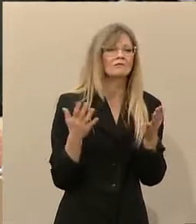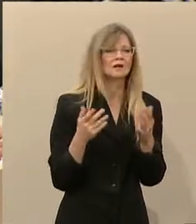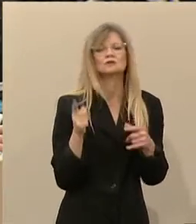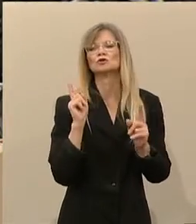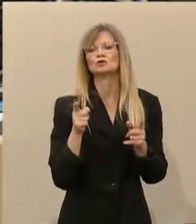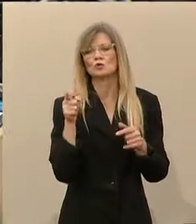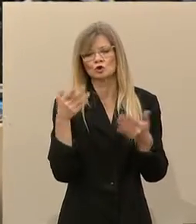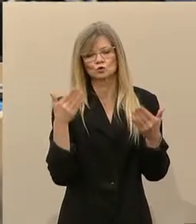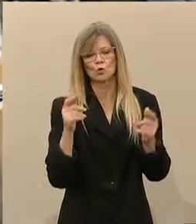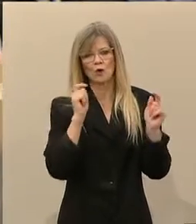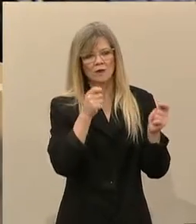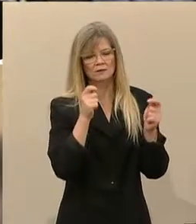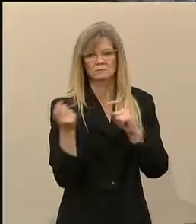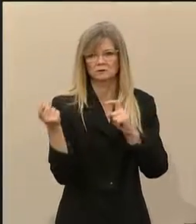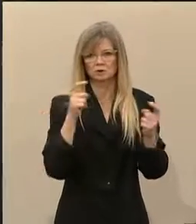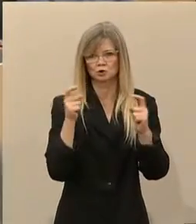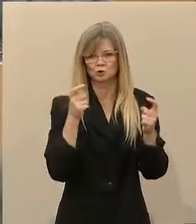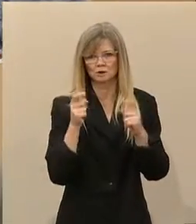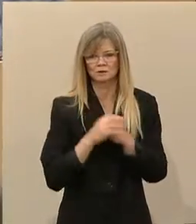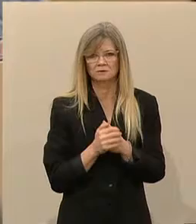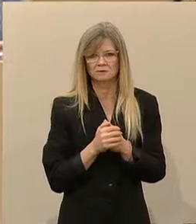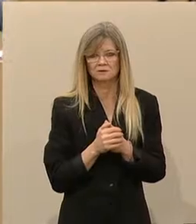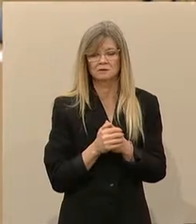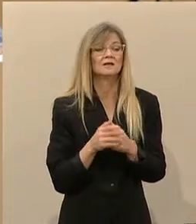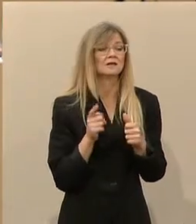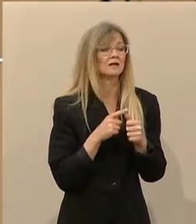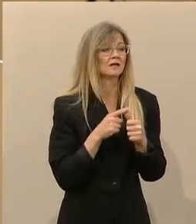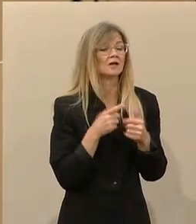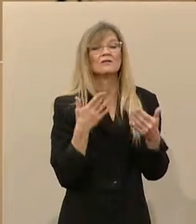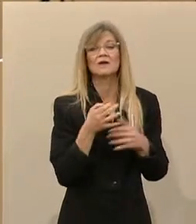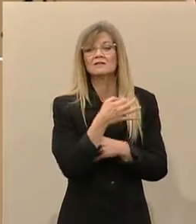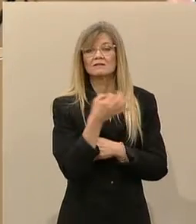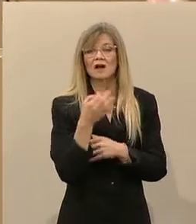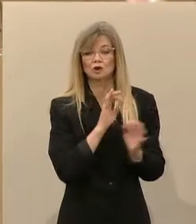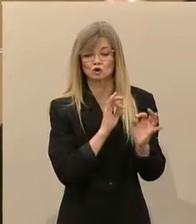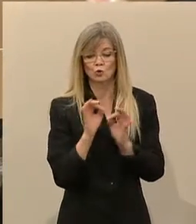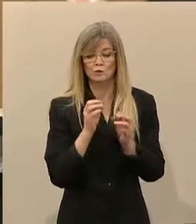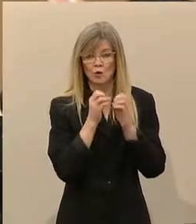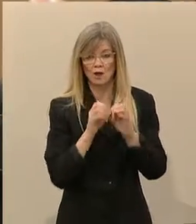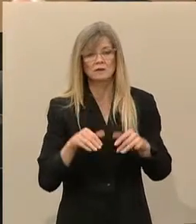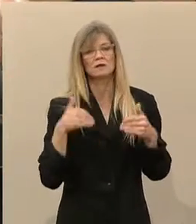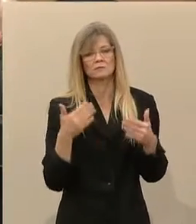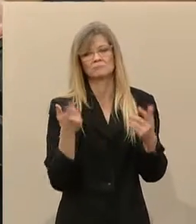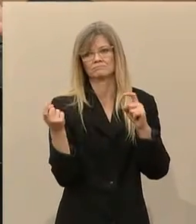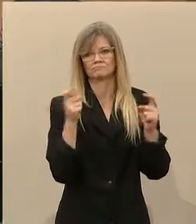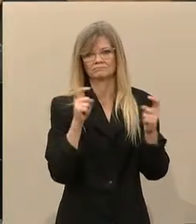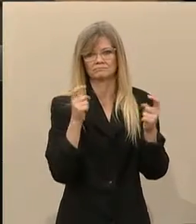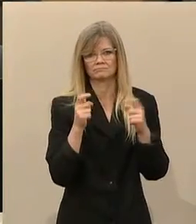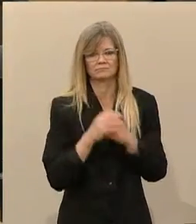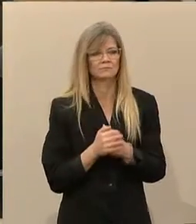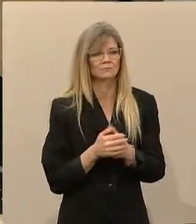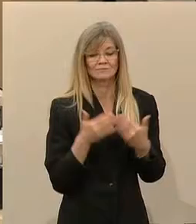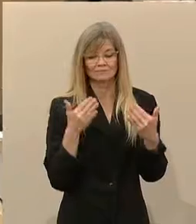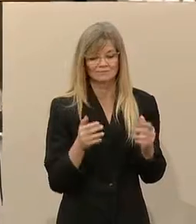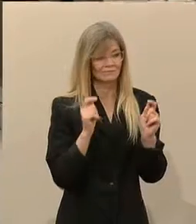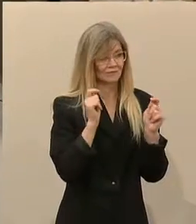Debatte über diesen Antrag durchzuführen. Diese findet nach Erledigung der Tagesordnung statt. Die Zuweisung des gegenständlichen